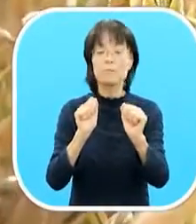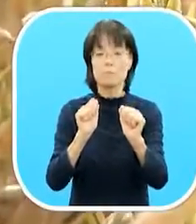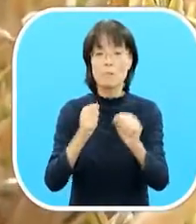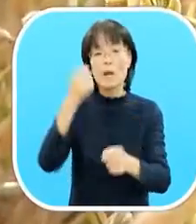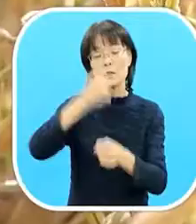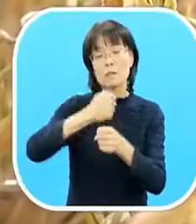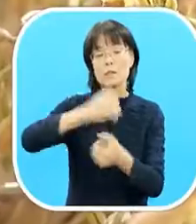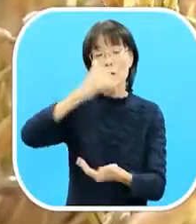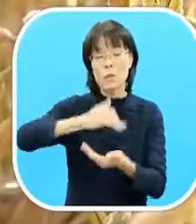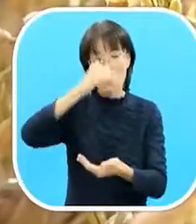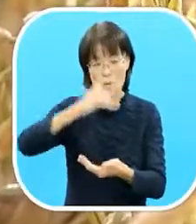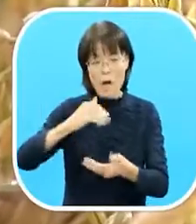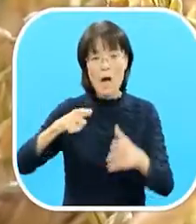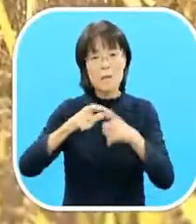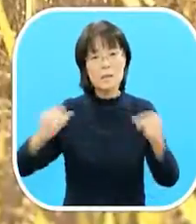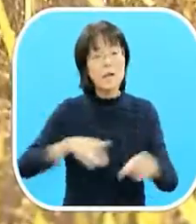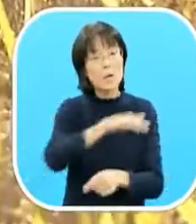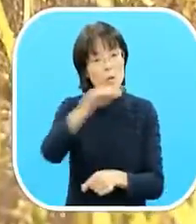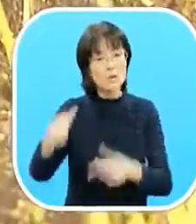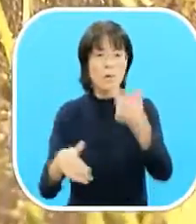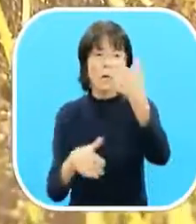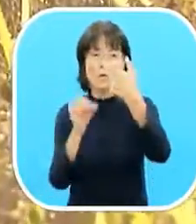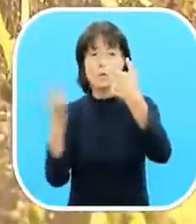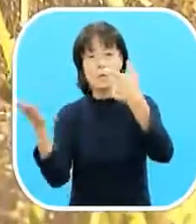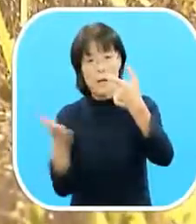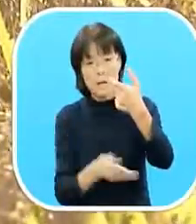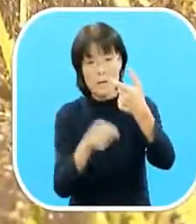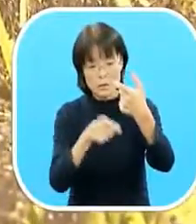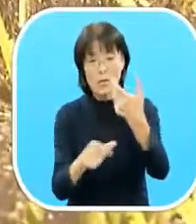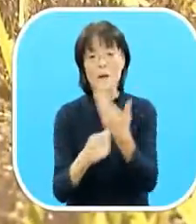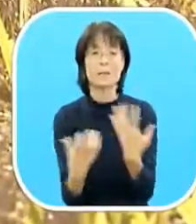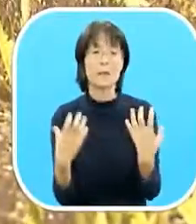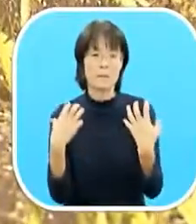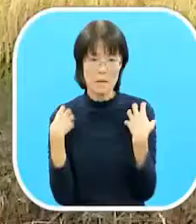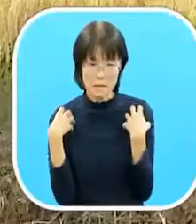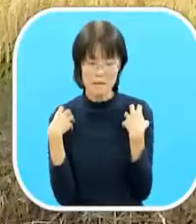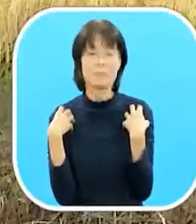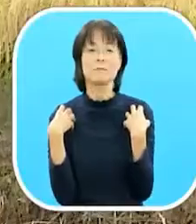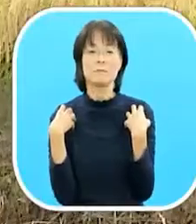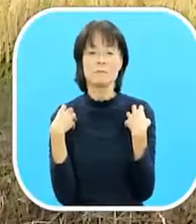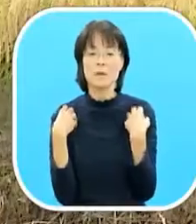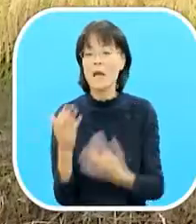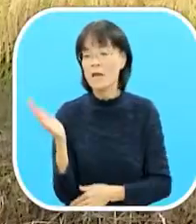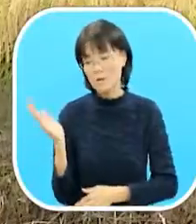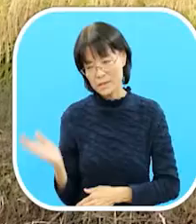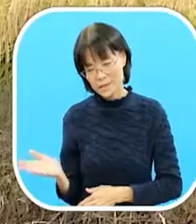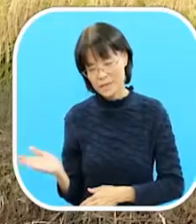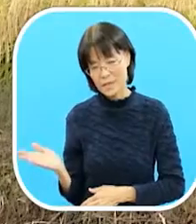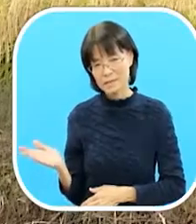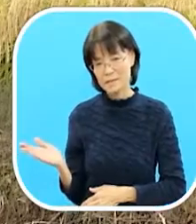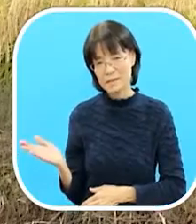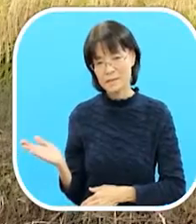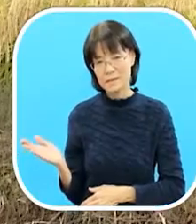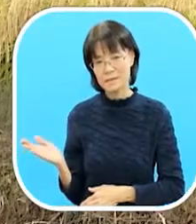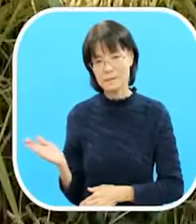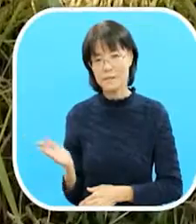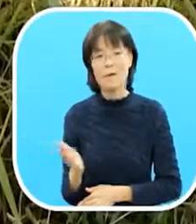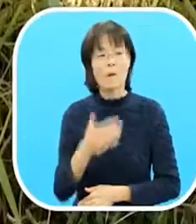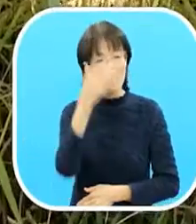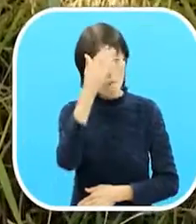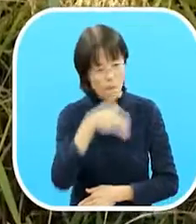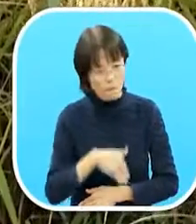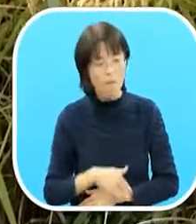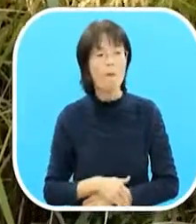い、生産量は全国の6割を秋田県で生産しております。これが金の息吹でございます